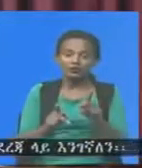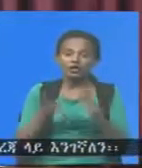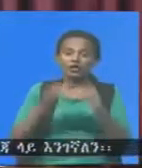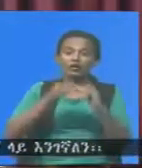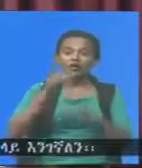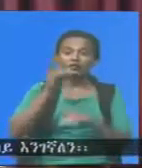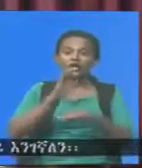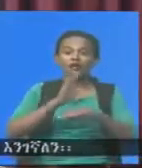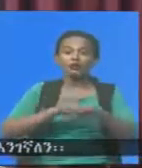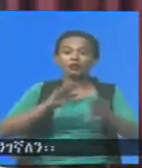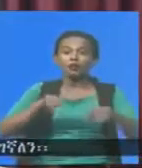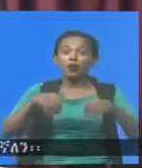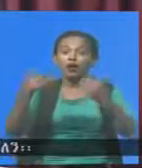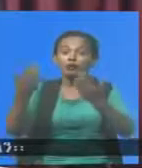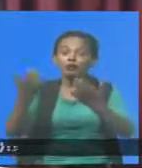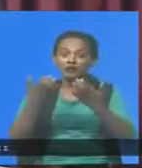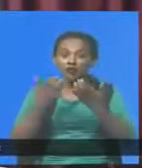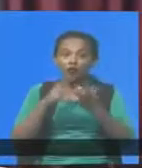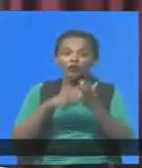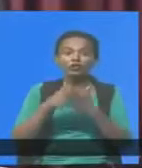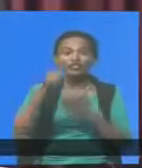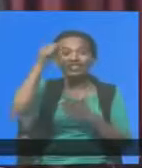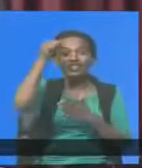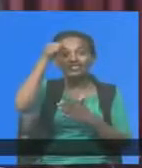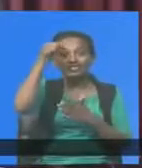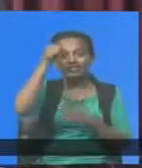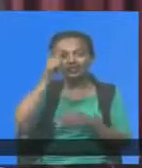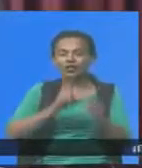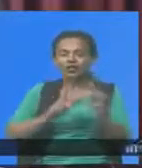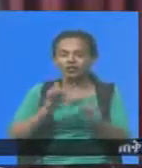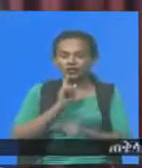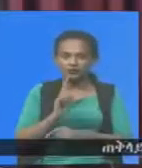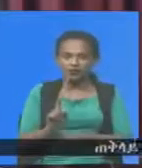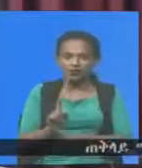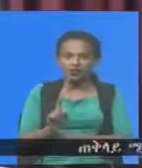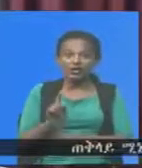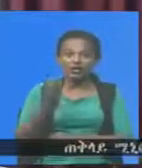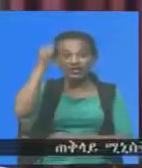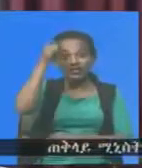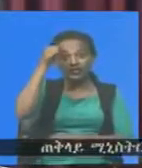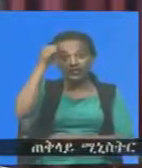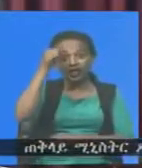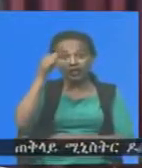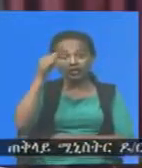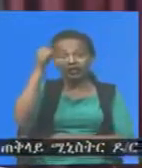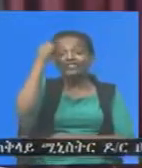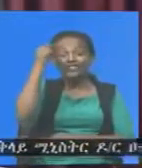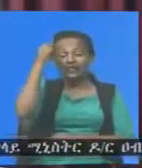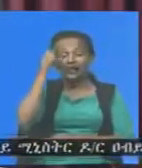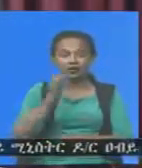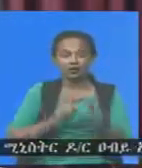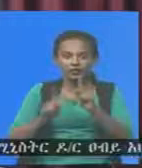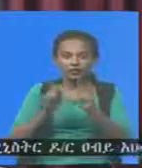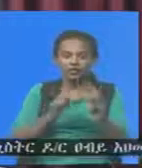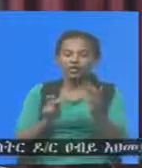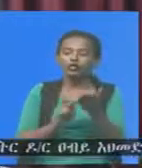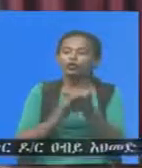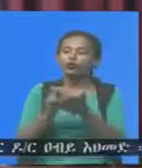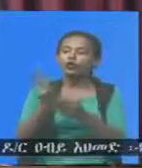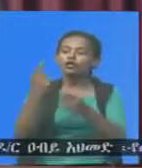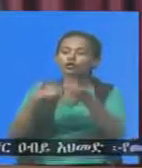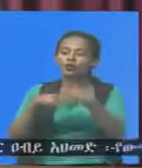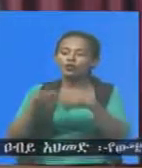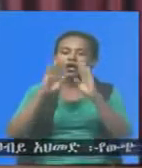ከፍተኛ ጥሪ ማቅረብ መፈልገው ስለ ትግራይ ህዝብ ነው። የትግራይ ህዝብ ዴሞክራሲ ይመጣል፣